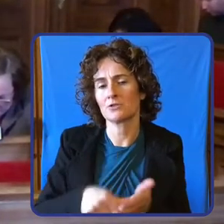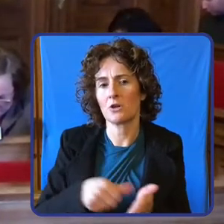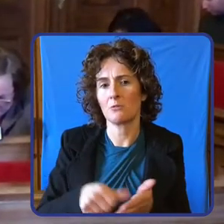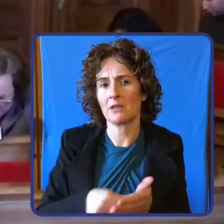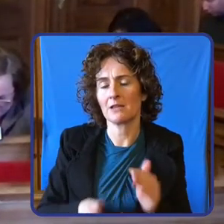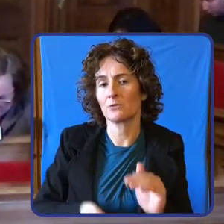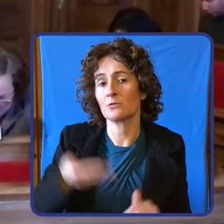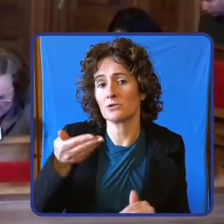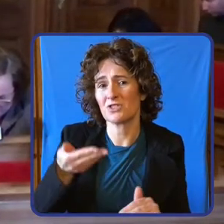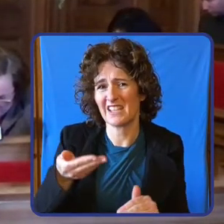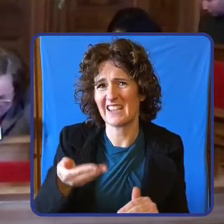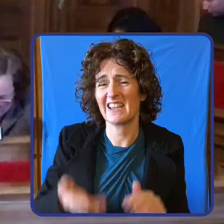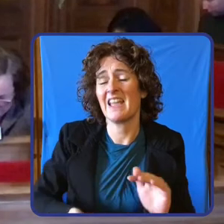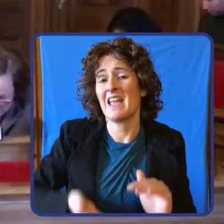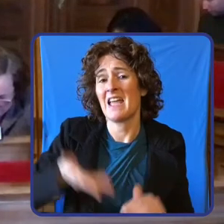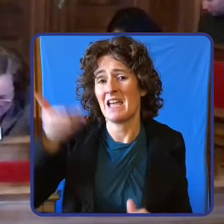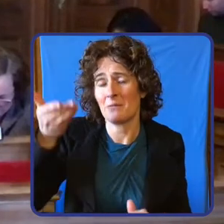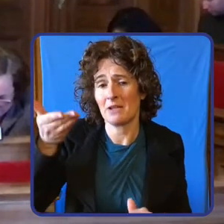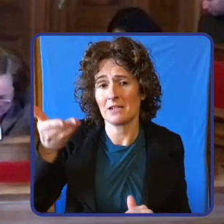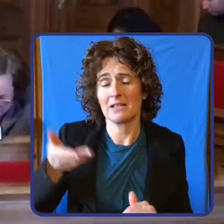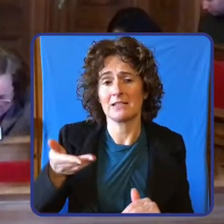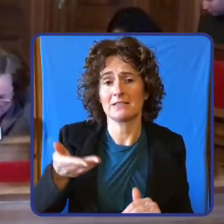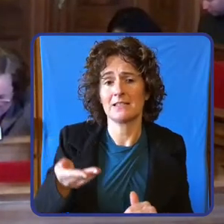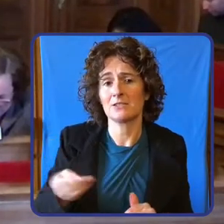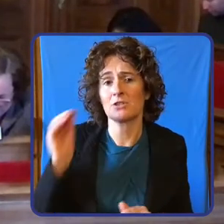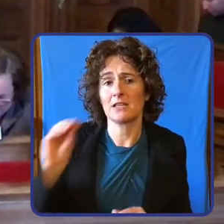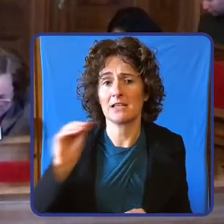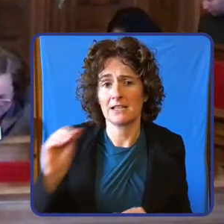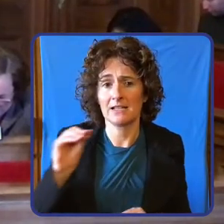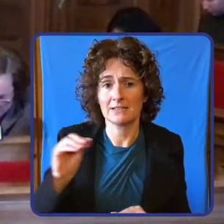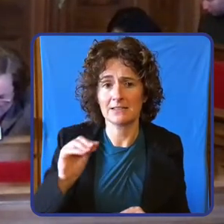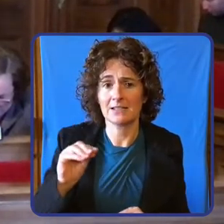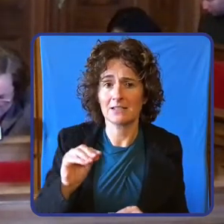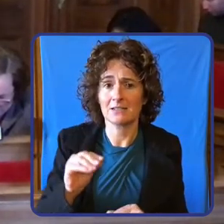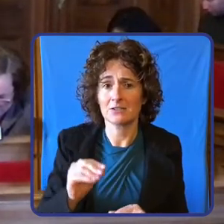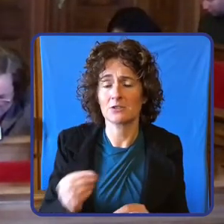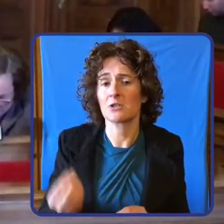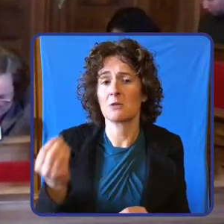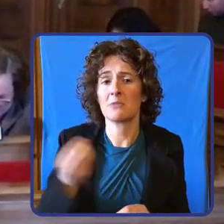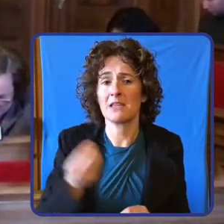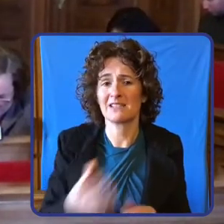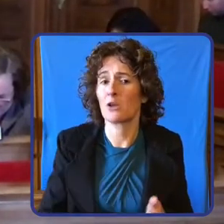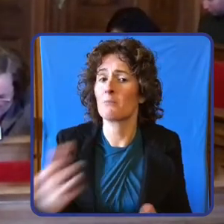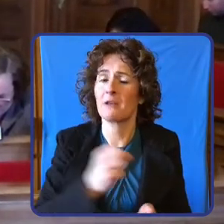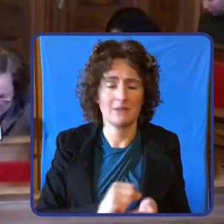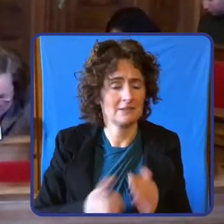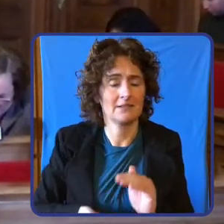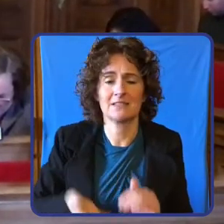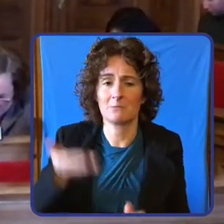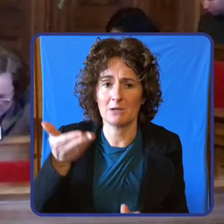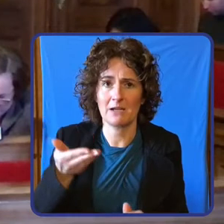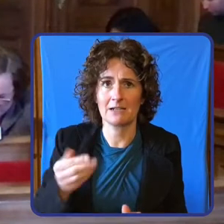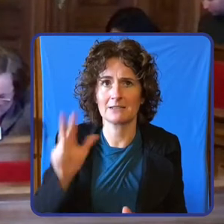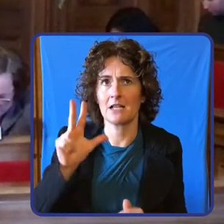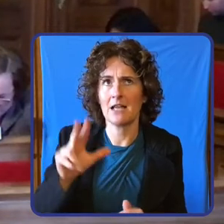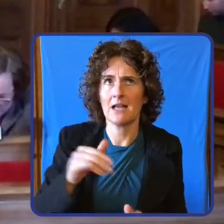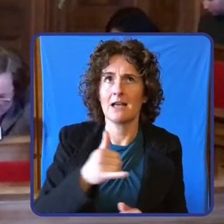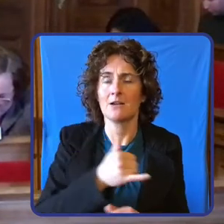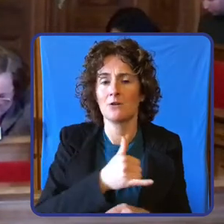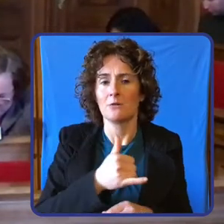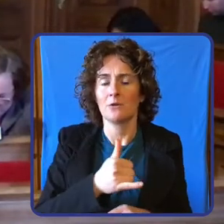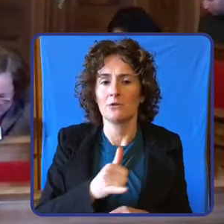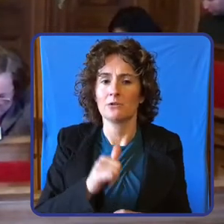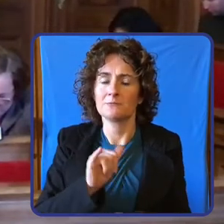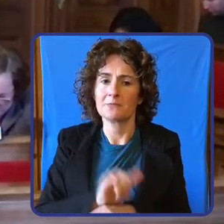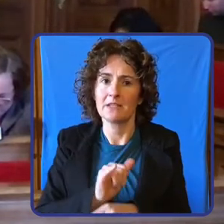emelkedése jelentette, amelyet sajnos nem követett ehhez hasonló mértékű bevételnövekedés. Ugye 3 héttel ezelőtt tartottunk itt egy részletes tájékoztatót